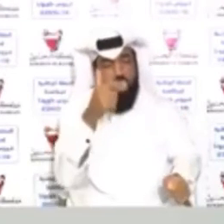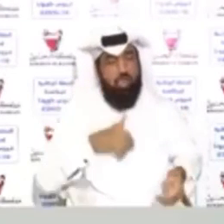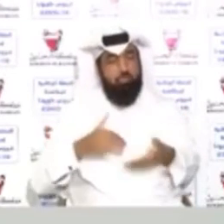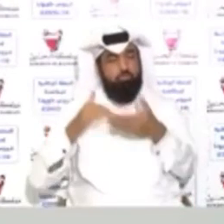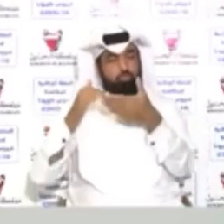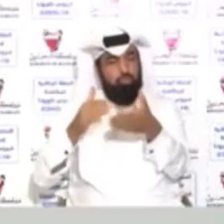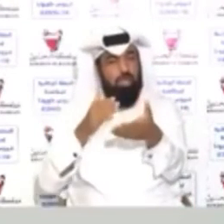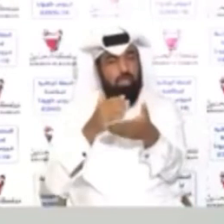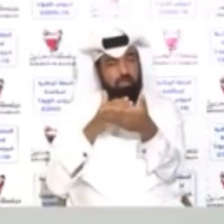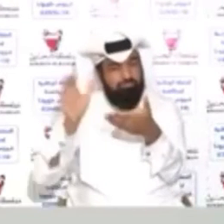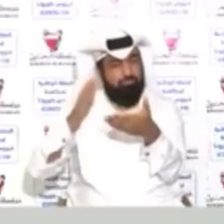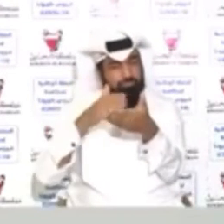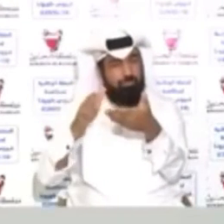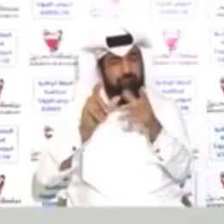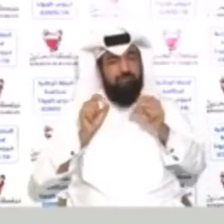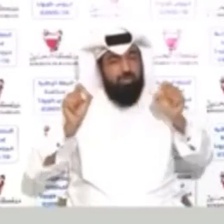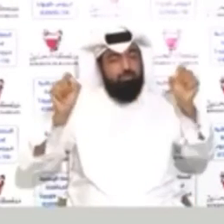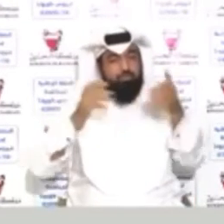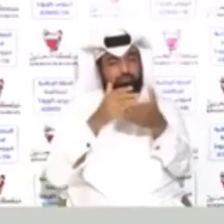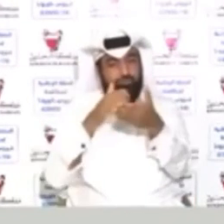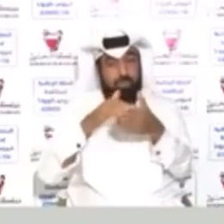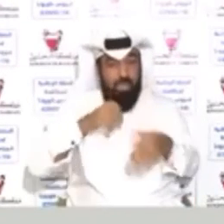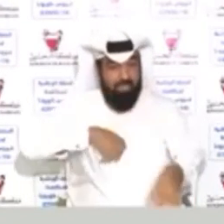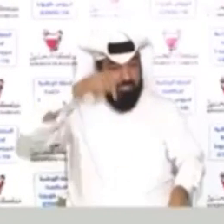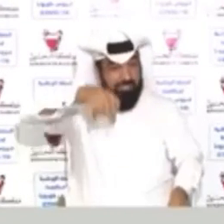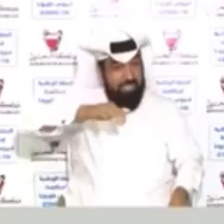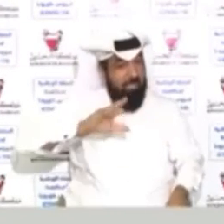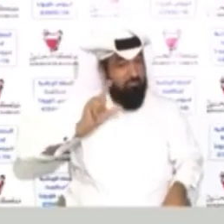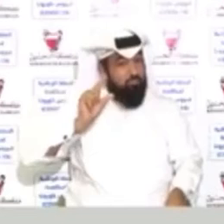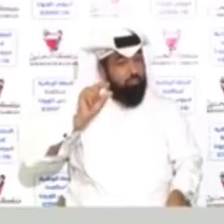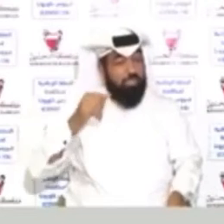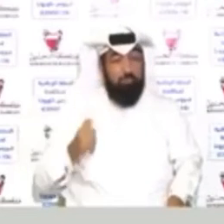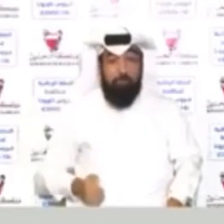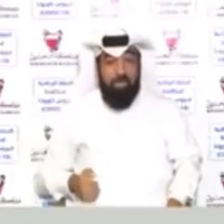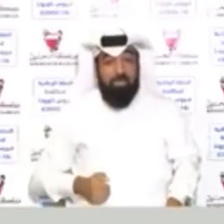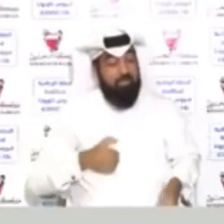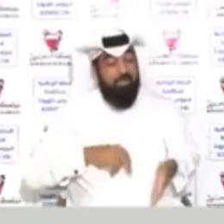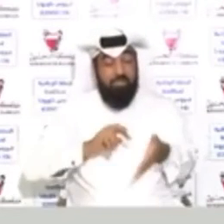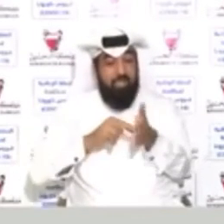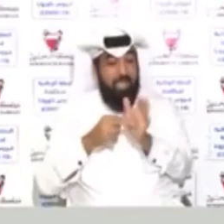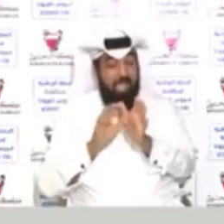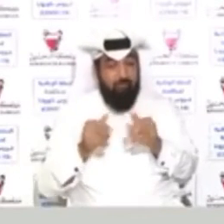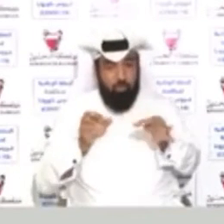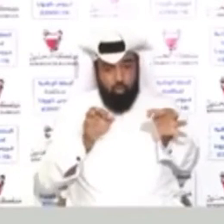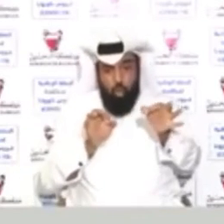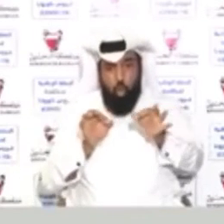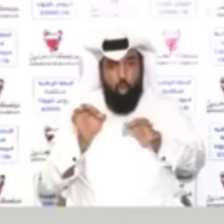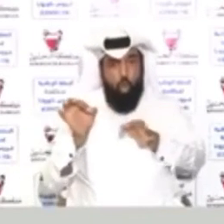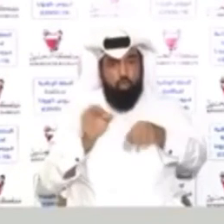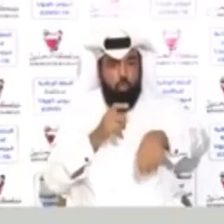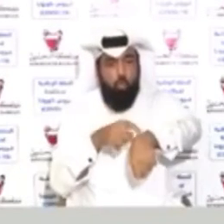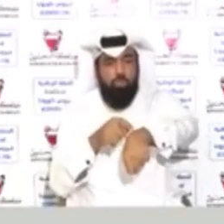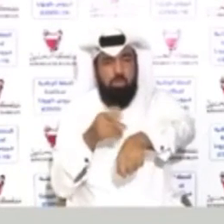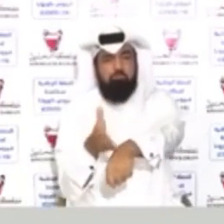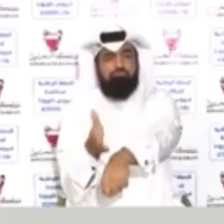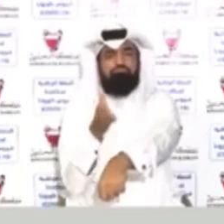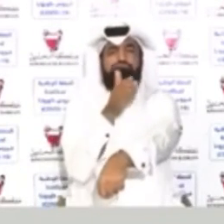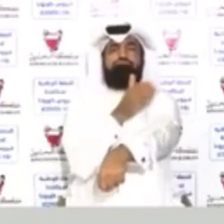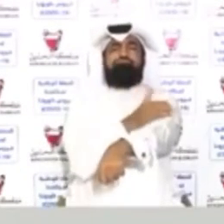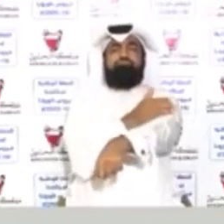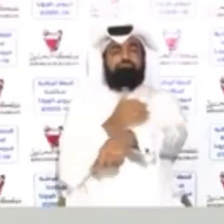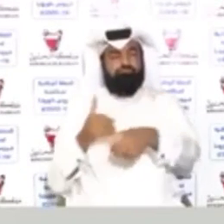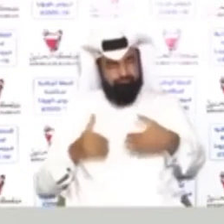اللازمة. من الأشياء اللي تميز فيها في البحرين كمتقدمين أن احنا الحمد لله الخطة اللي وضعت مسبقا للطاقة